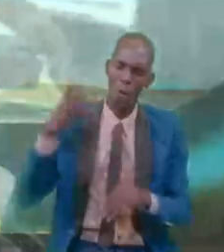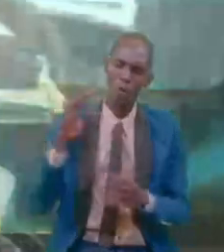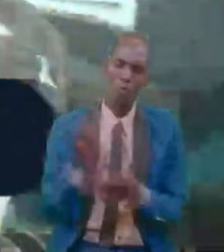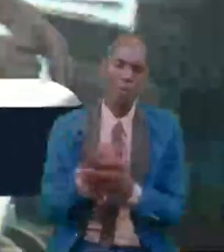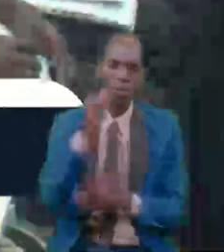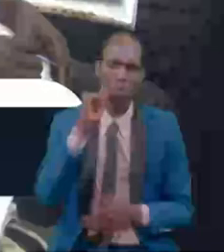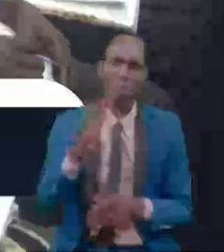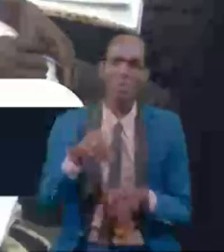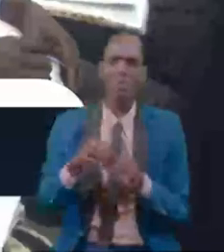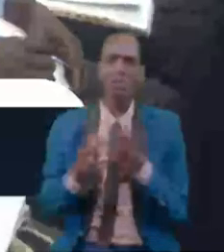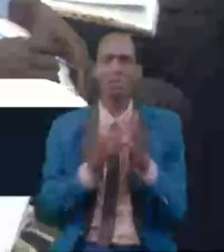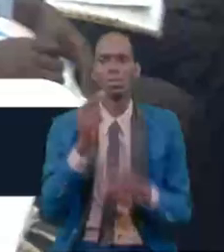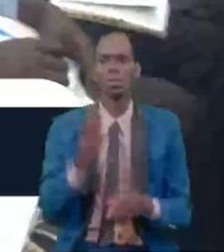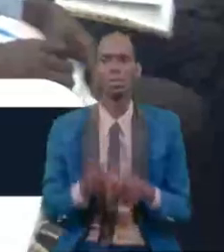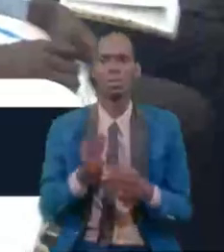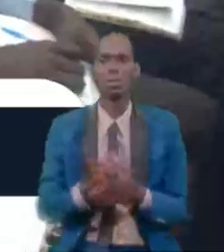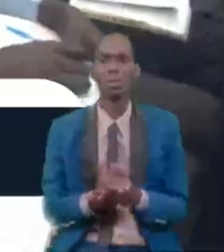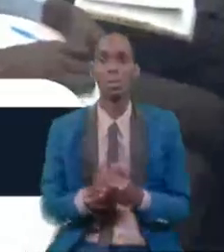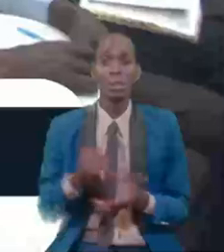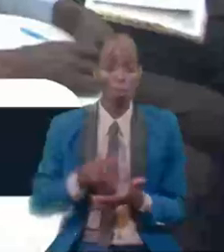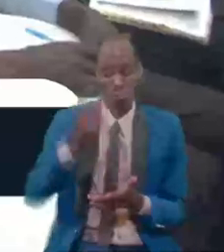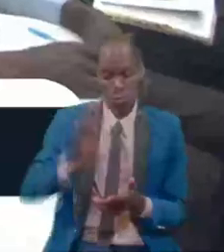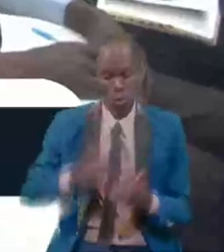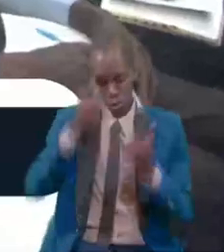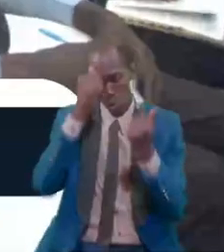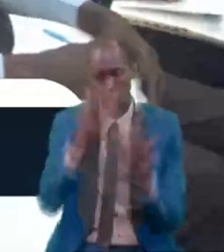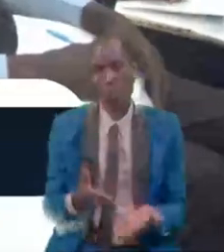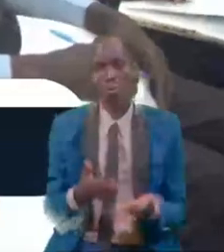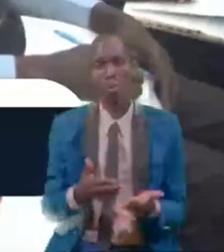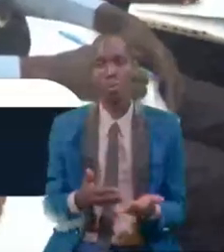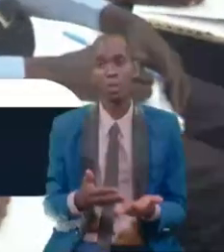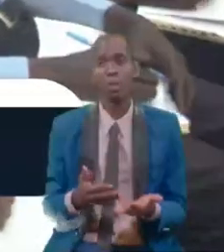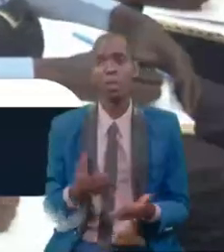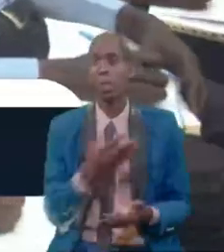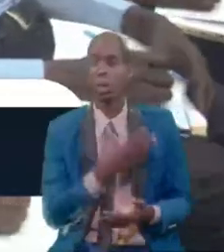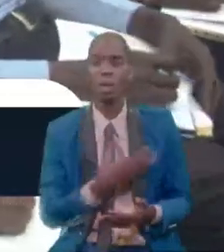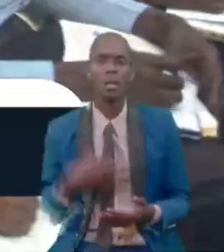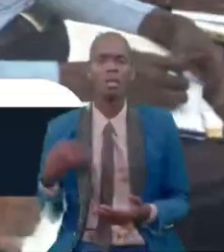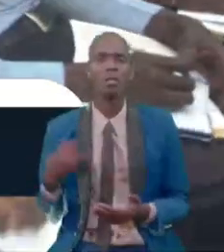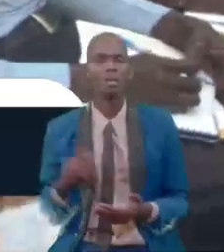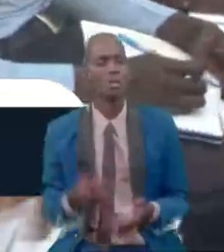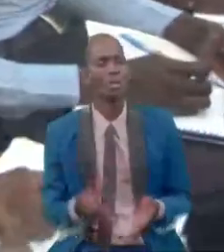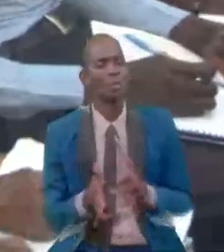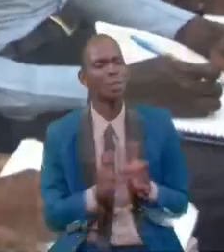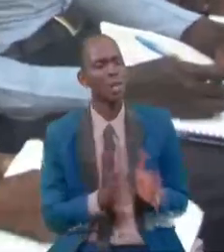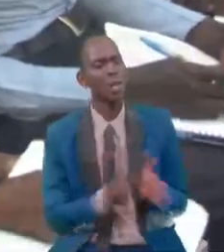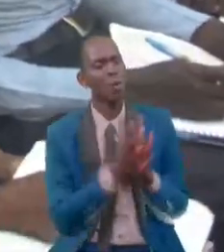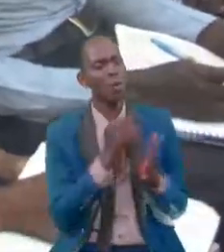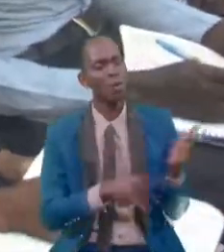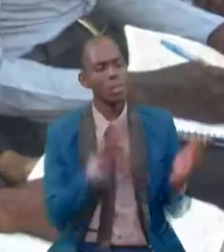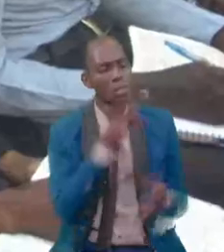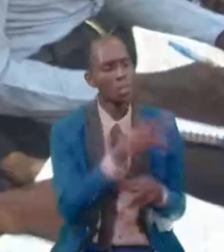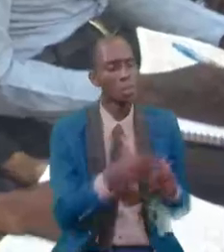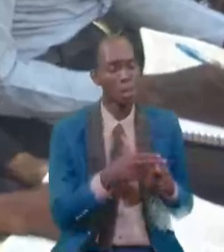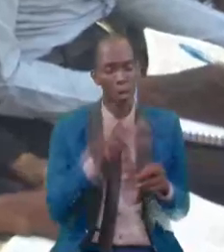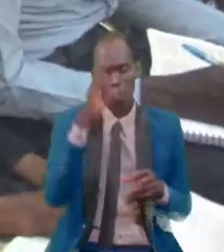de cet homme-là, sors de cette femme-là, ils doivent obéir. » Il lui demanda, « Quel est ton